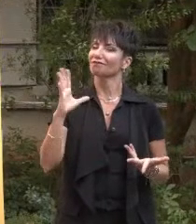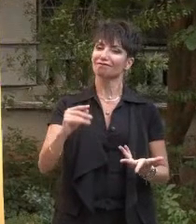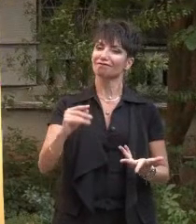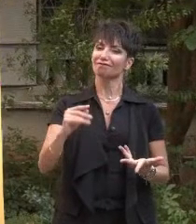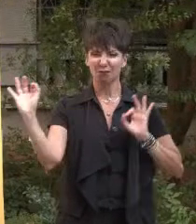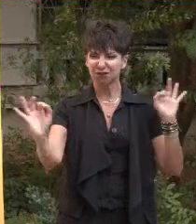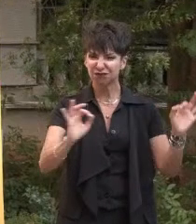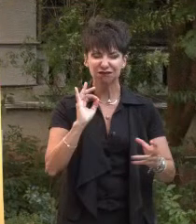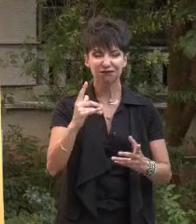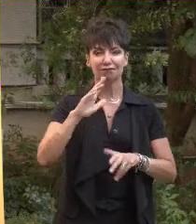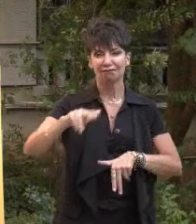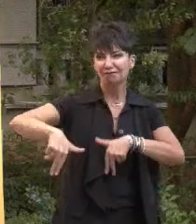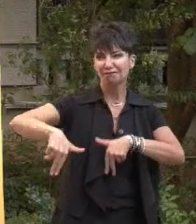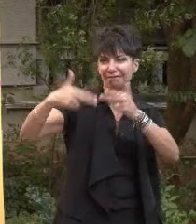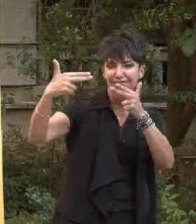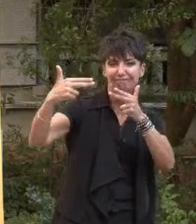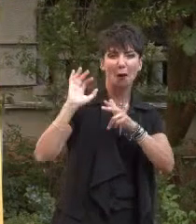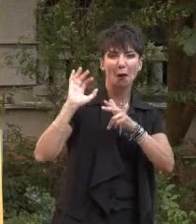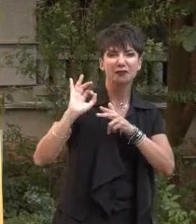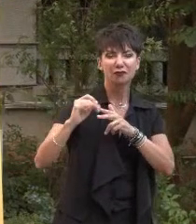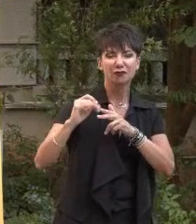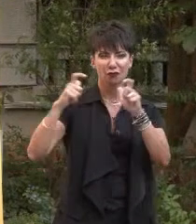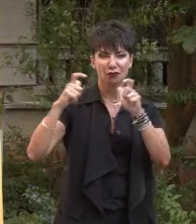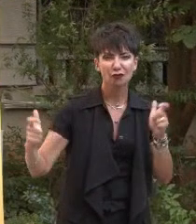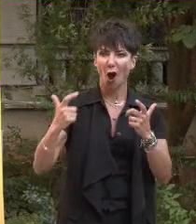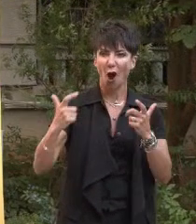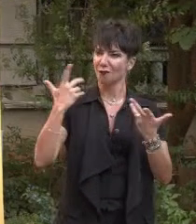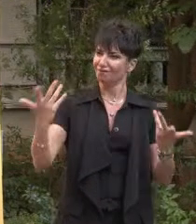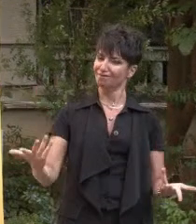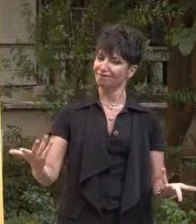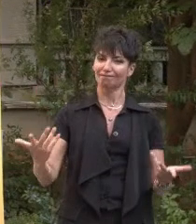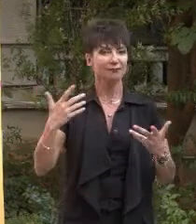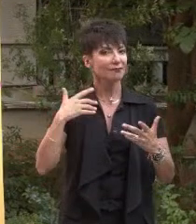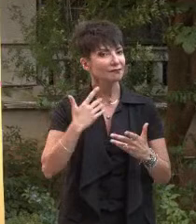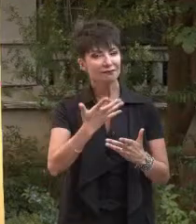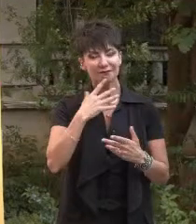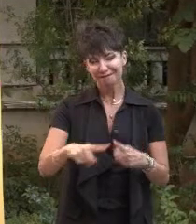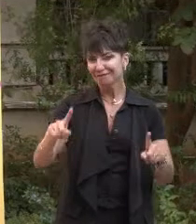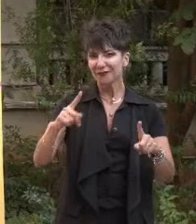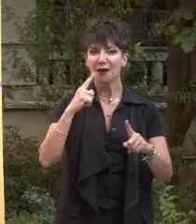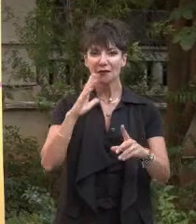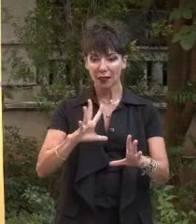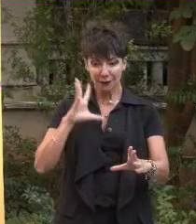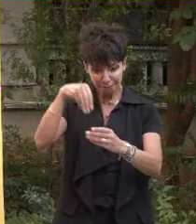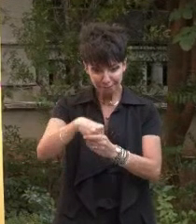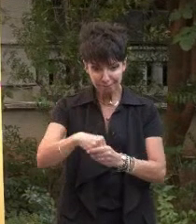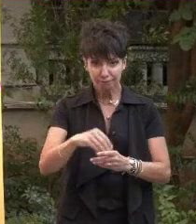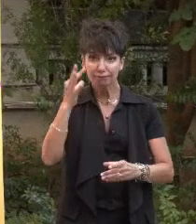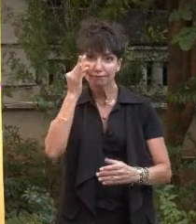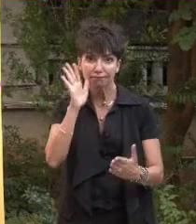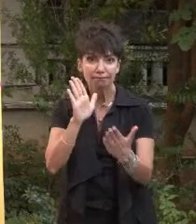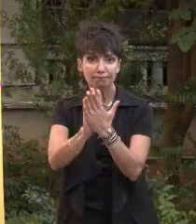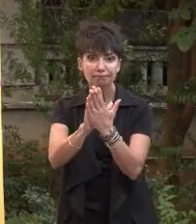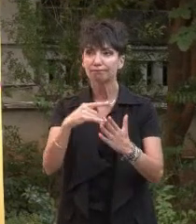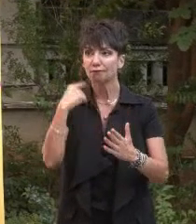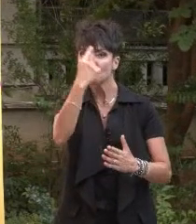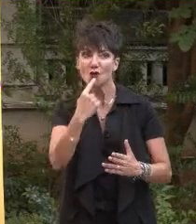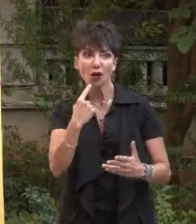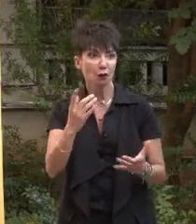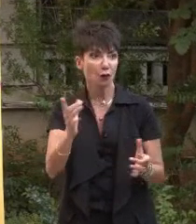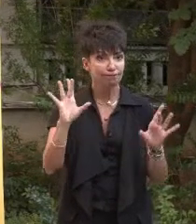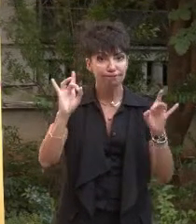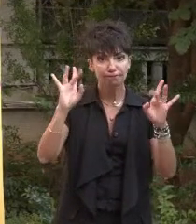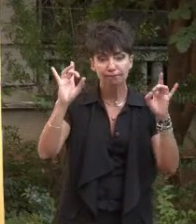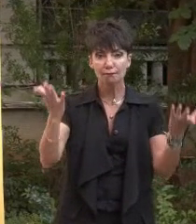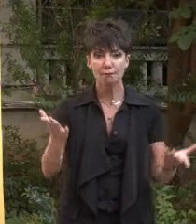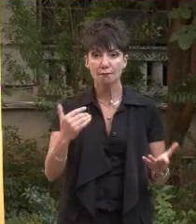το ψηφιακό σχολείο, πώς τους φαίνεται το γεγονός ότι δεν μπορούν να είναι στο σχολείο τους ζωντανά, να έχουν φυσική παρουσία,